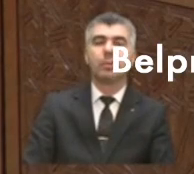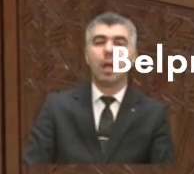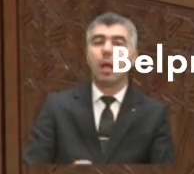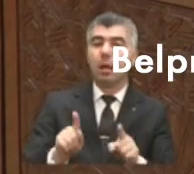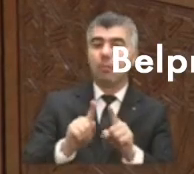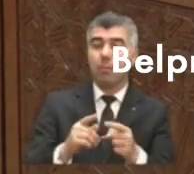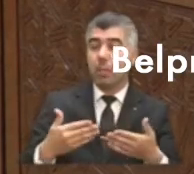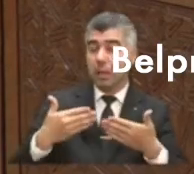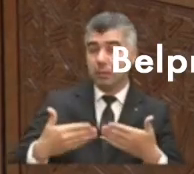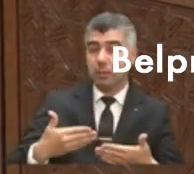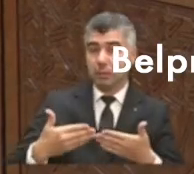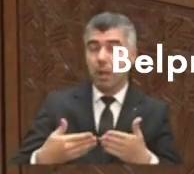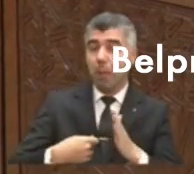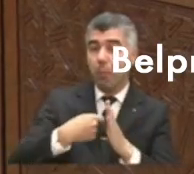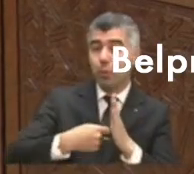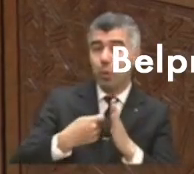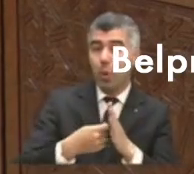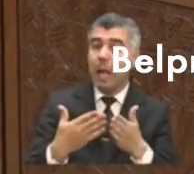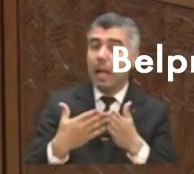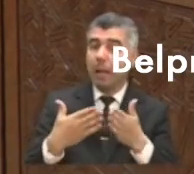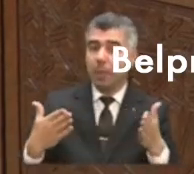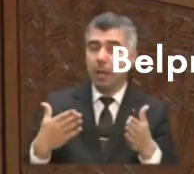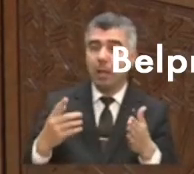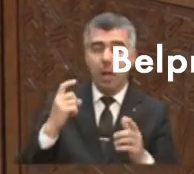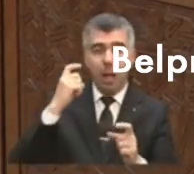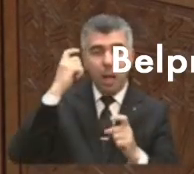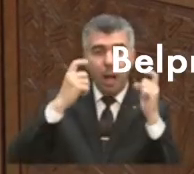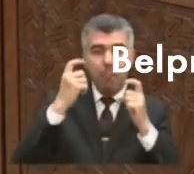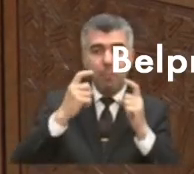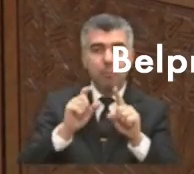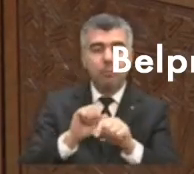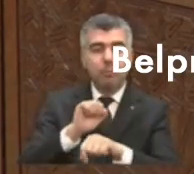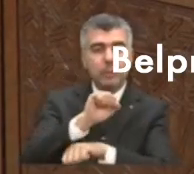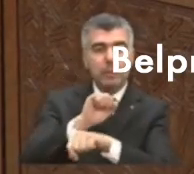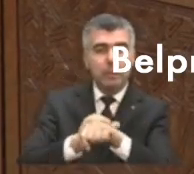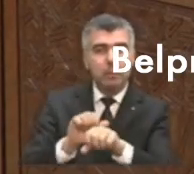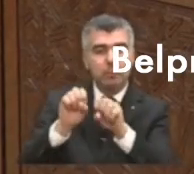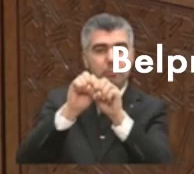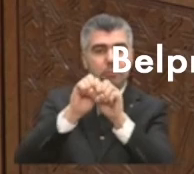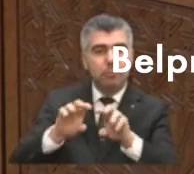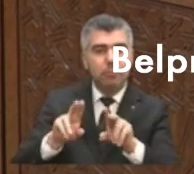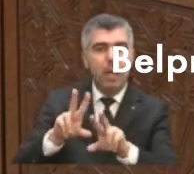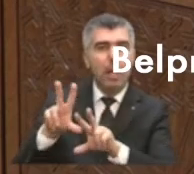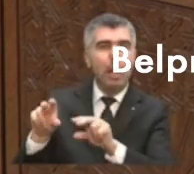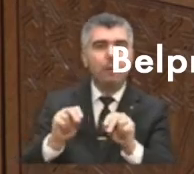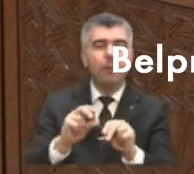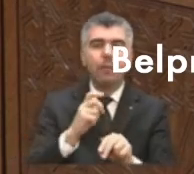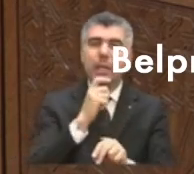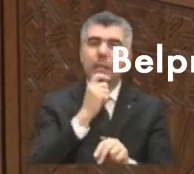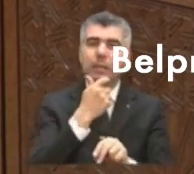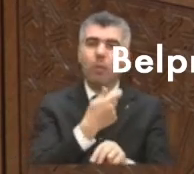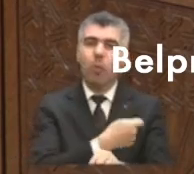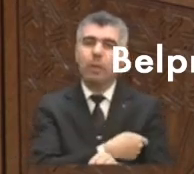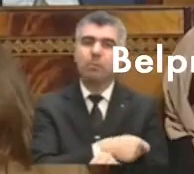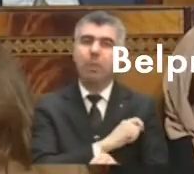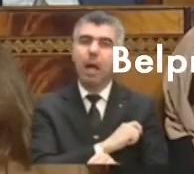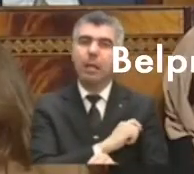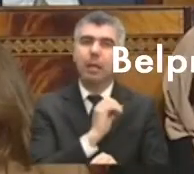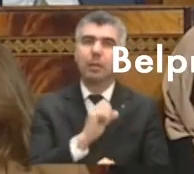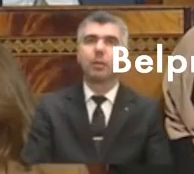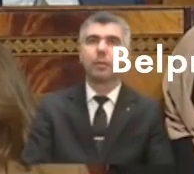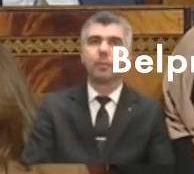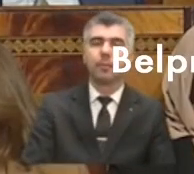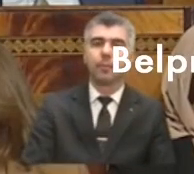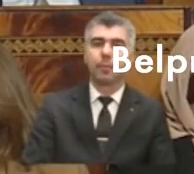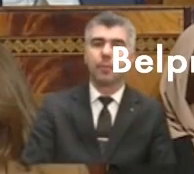الورش الكبير كيتطلب تفكير في التغطية الشاملة مثل ما يقع في بريطانيا العظمى وإسبانيا. وغادي يسكتوا هاد